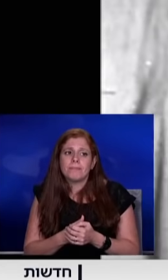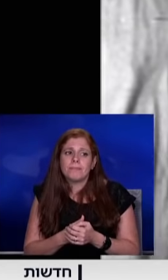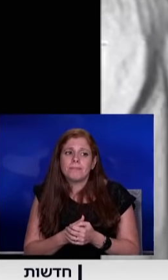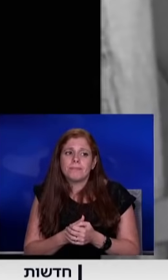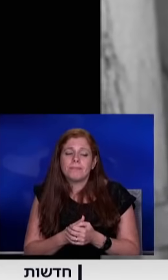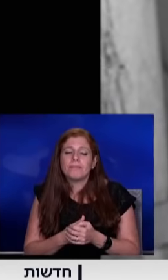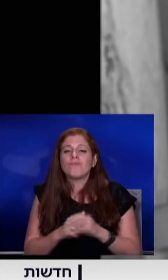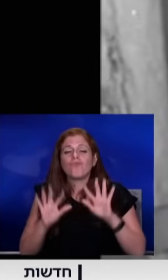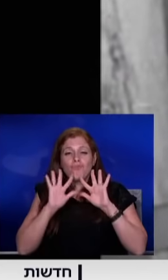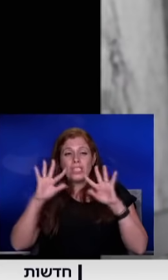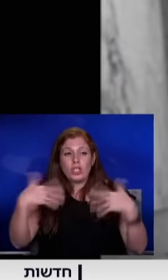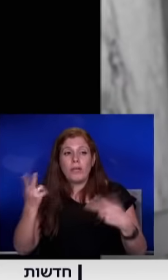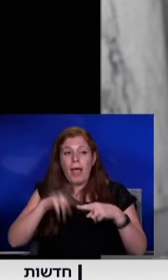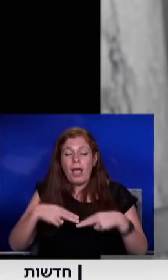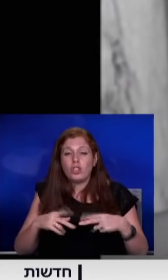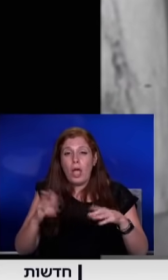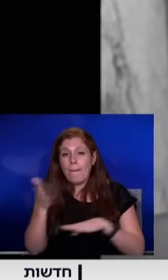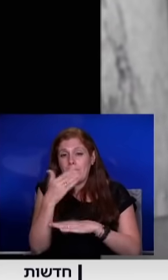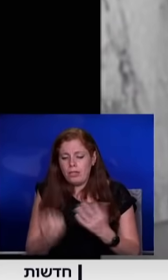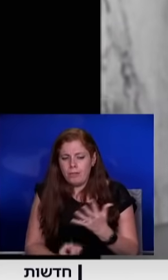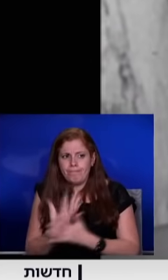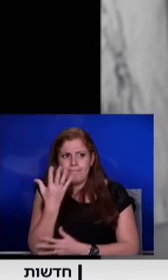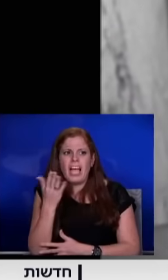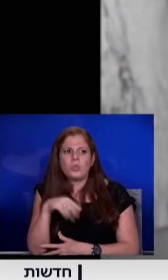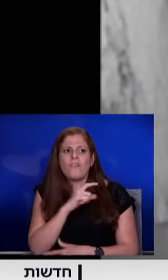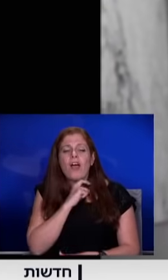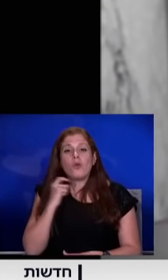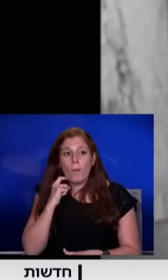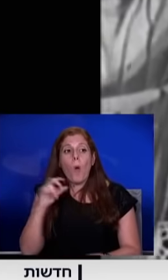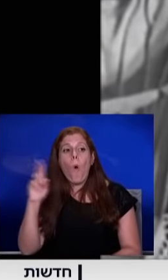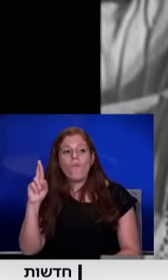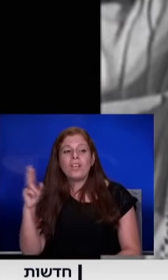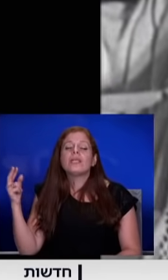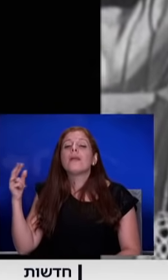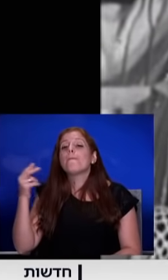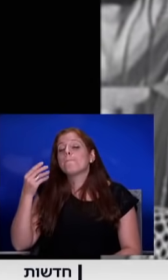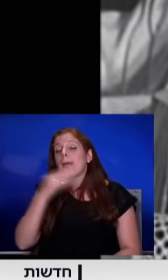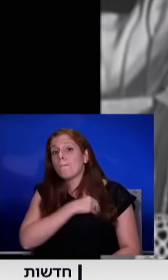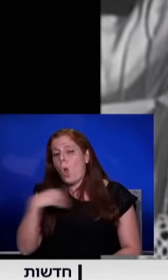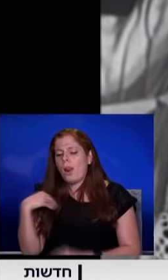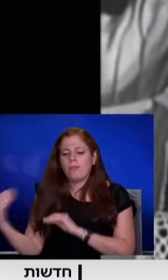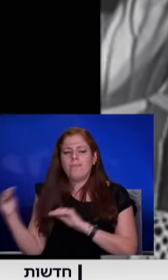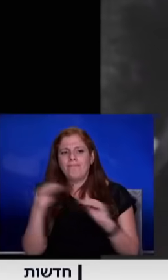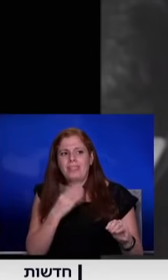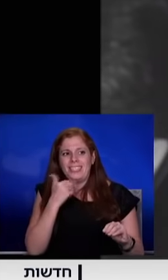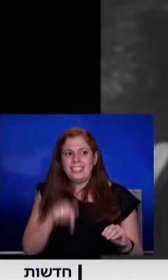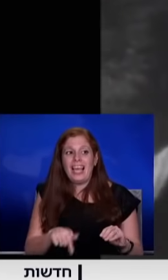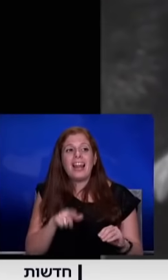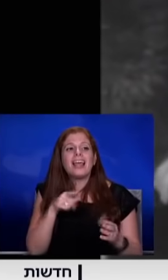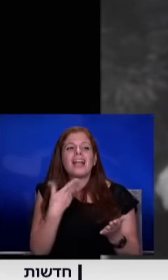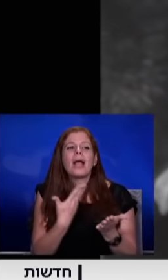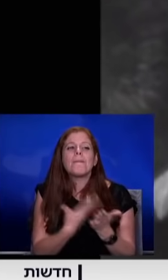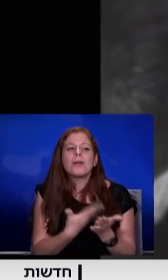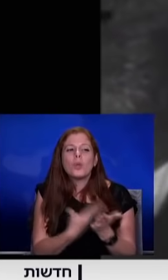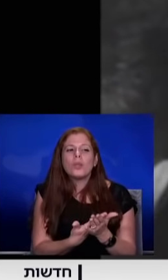כן? עשור לאחר קום המדינה, אז כבר קומר קתולי, רוף אייזן בא מפולין לישראל. הנה כאן, בתיעוד נדיר,